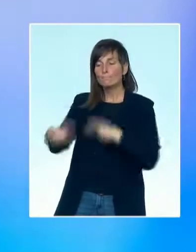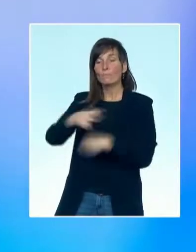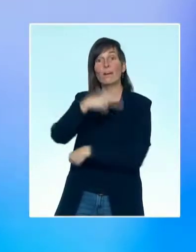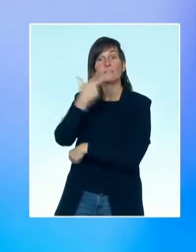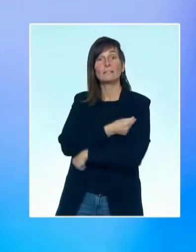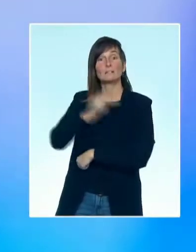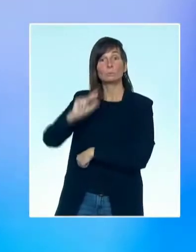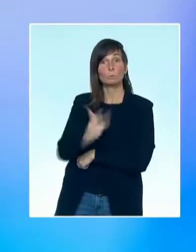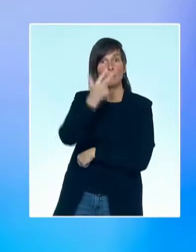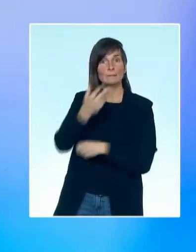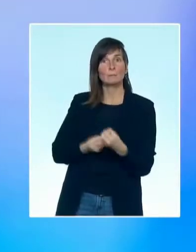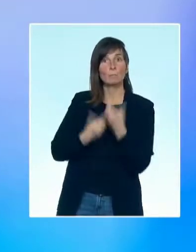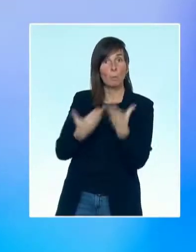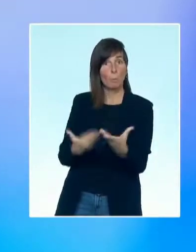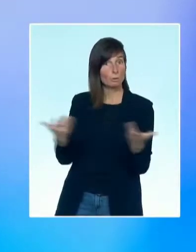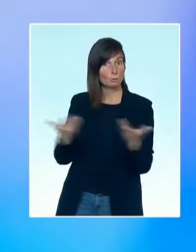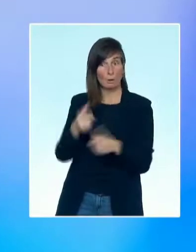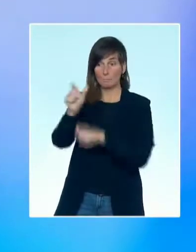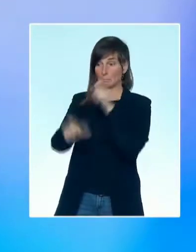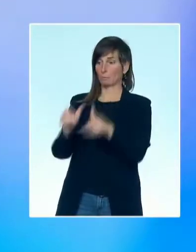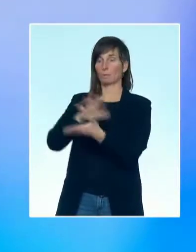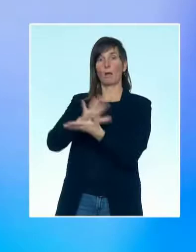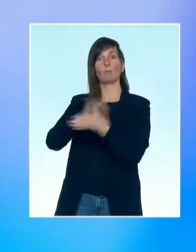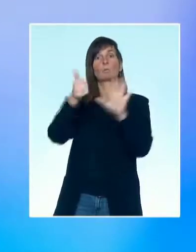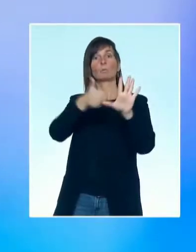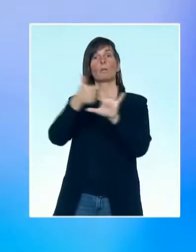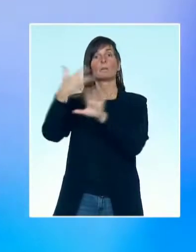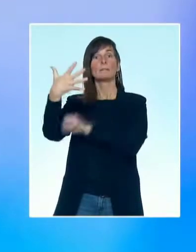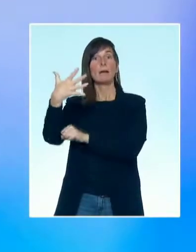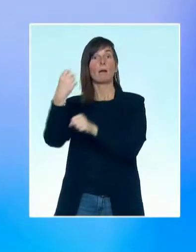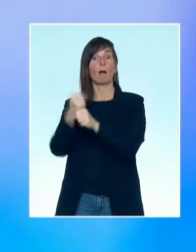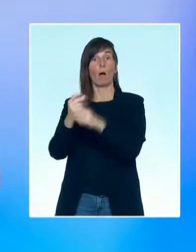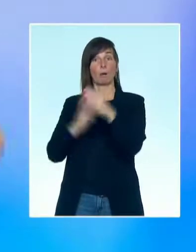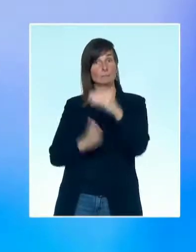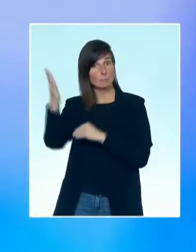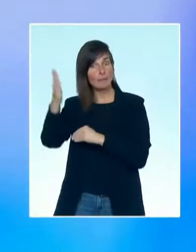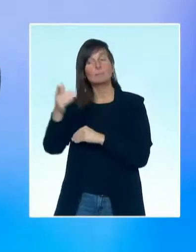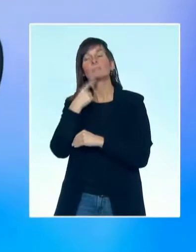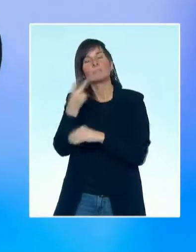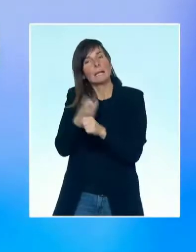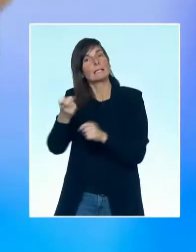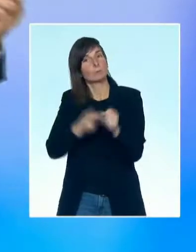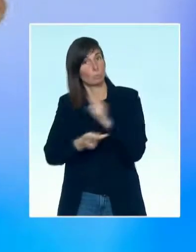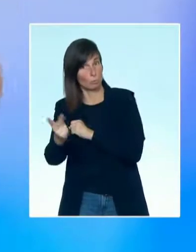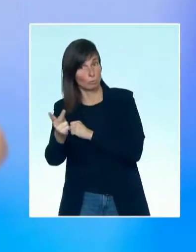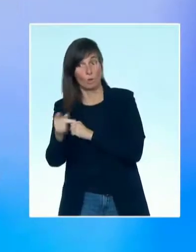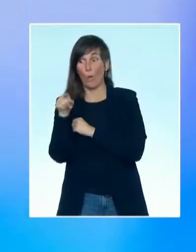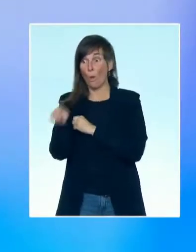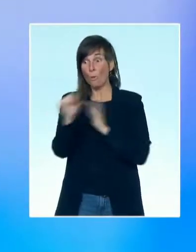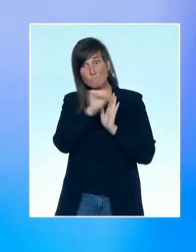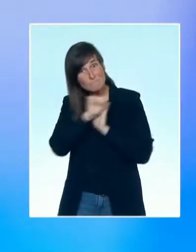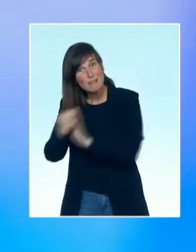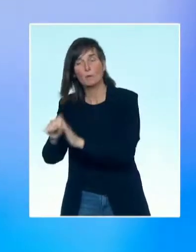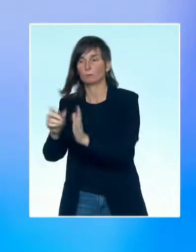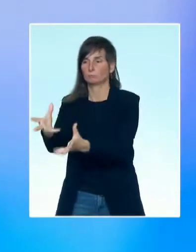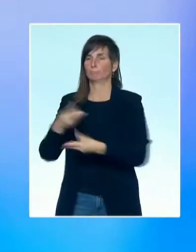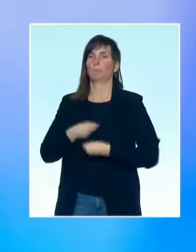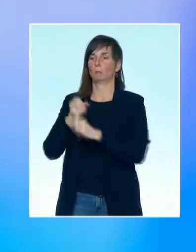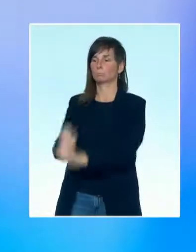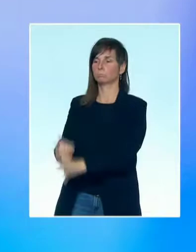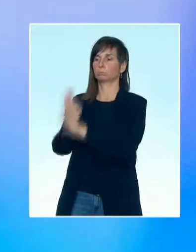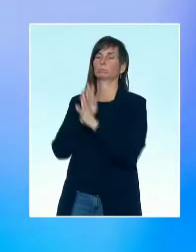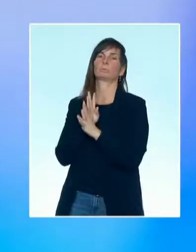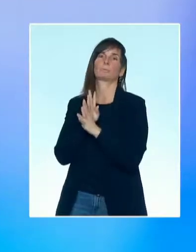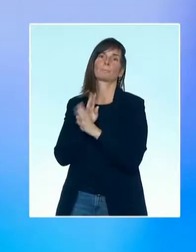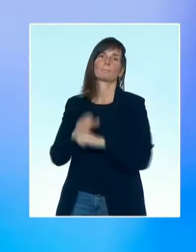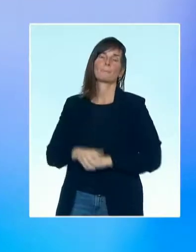de 65 ans et plus, c'est-à-dire les plus à risque, accèdent prioritairement à ce